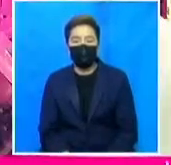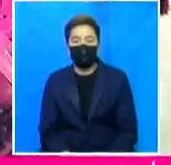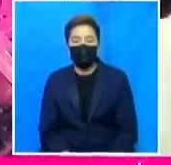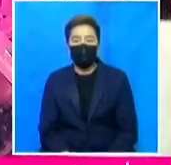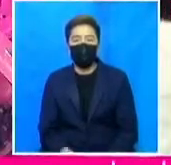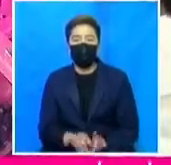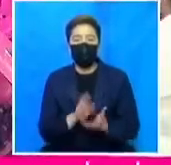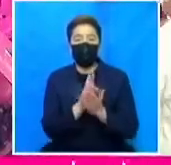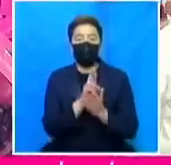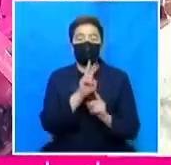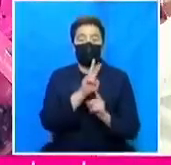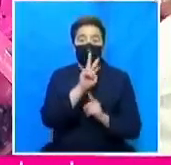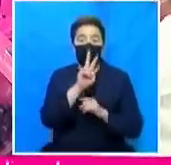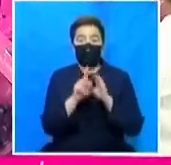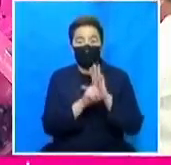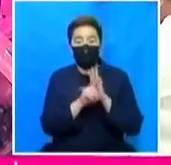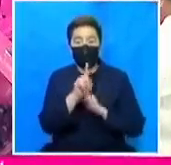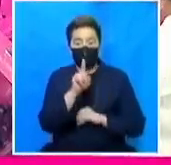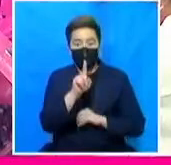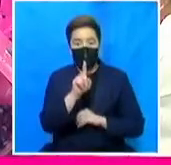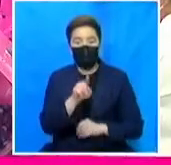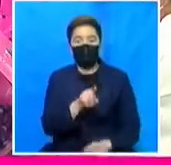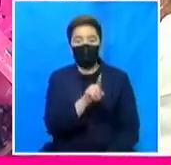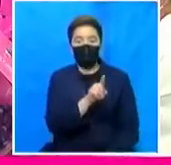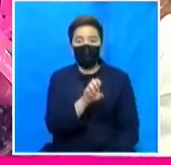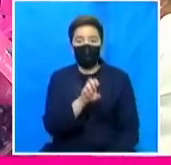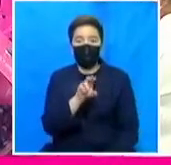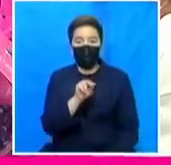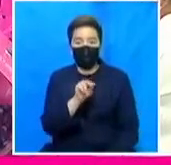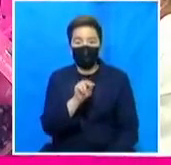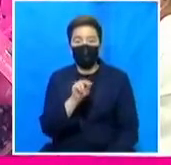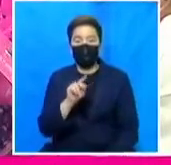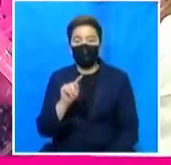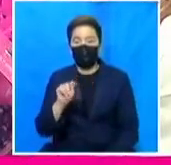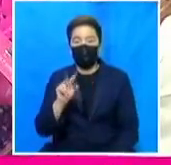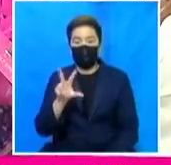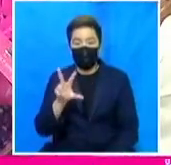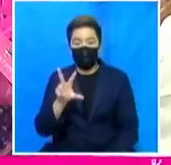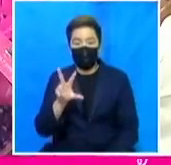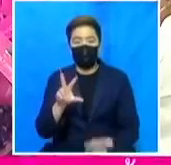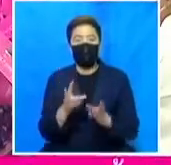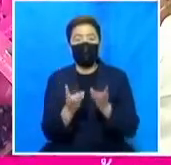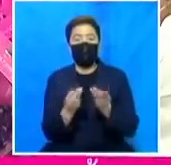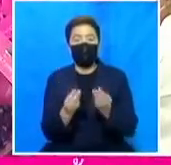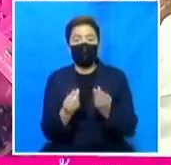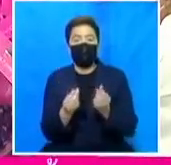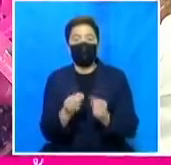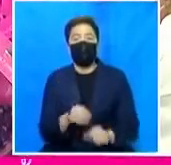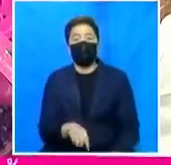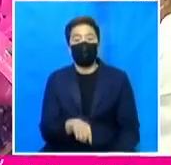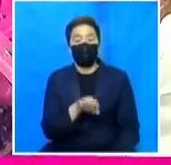อันดับที่2หมุนครั้งที่1งวดที่130อักษรทอผู้เฒ่าเลขที่ออก